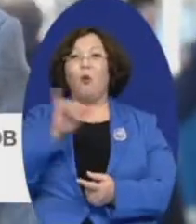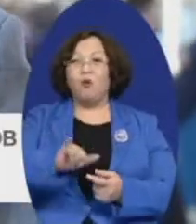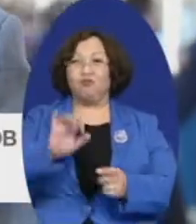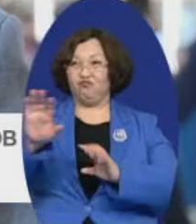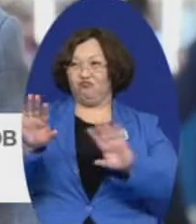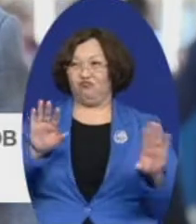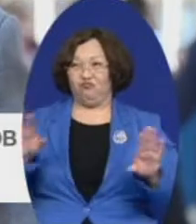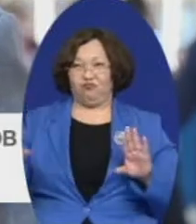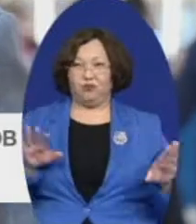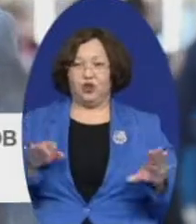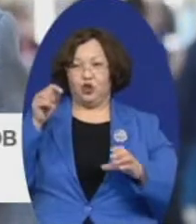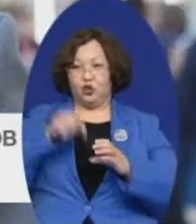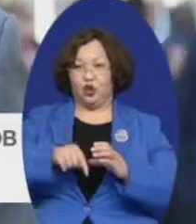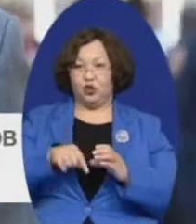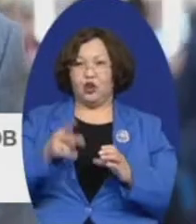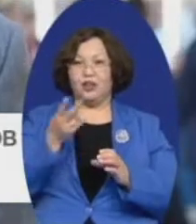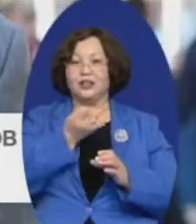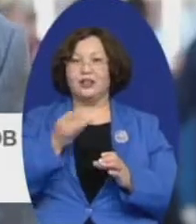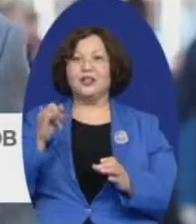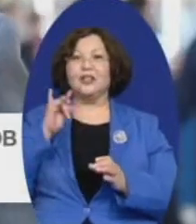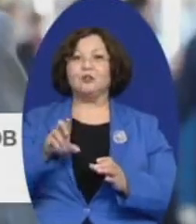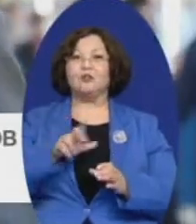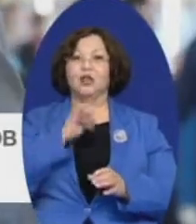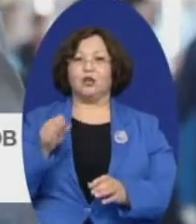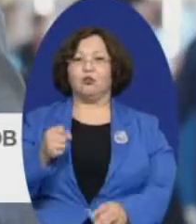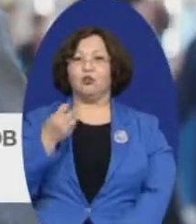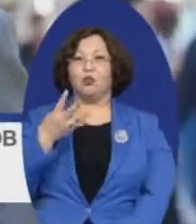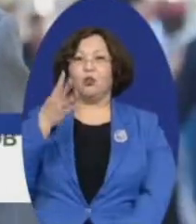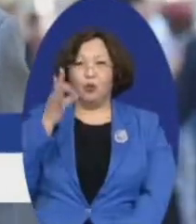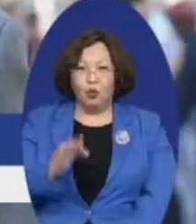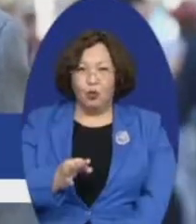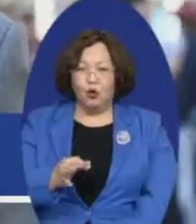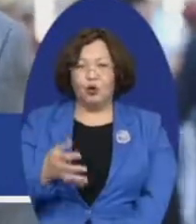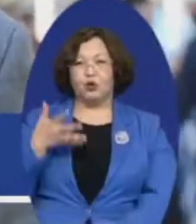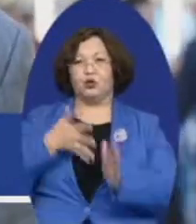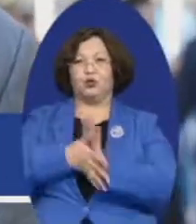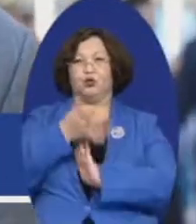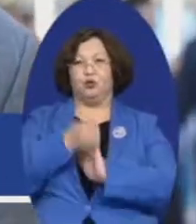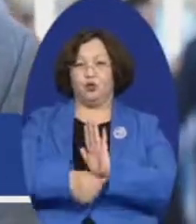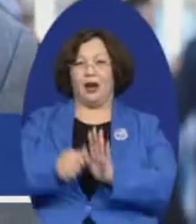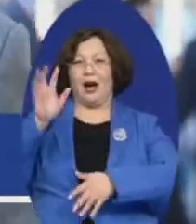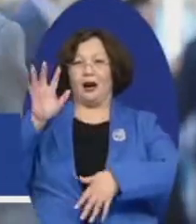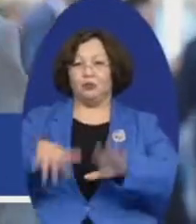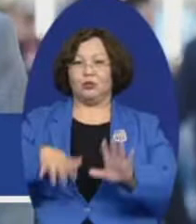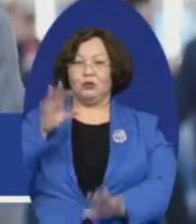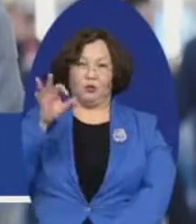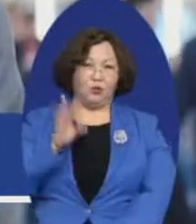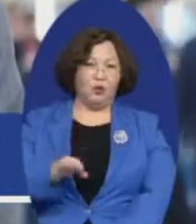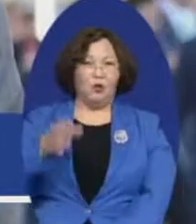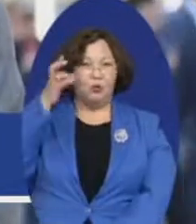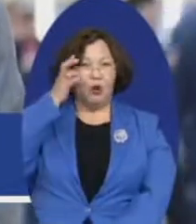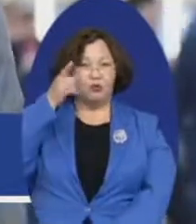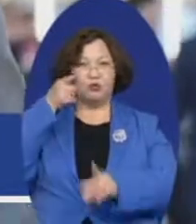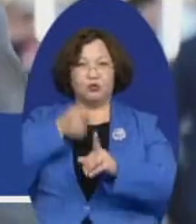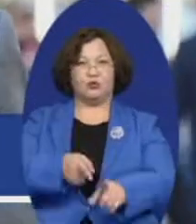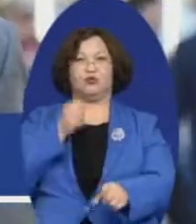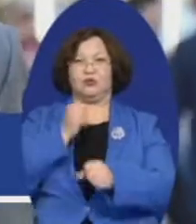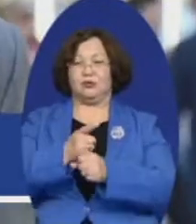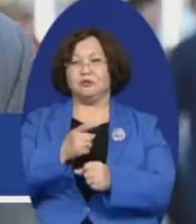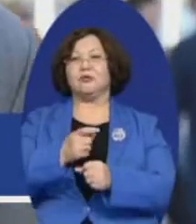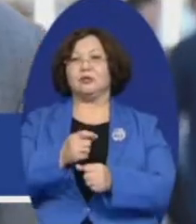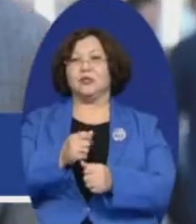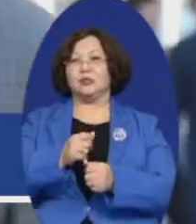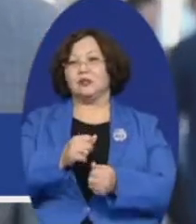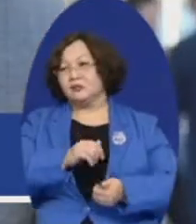улс дотоодын нэгт бүтээгдэхүүнийхээ ядаж 4% төсвийнхээ ядаж 15% боловсролтой зарцуулаач